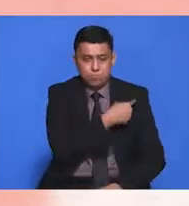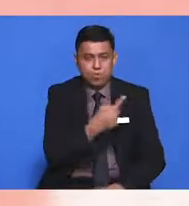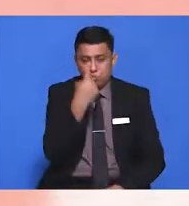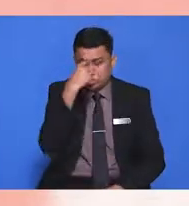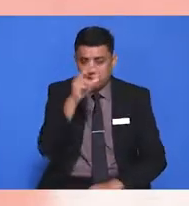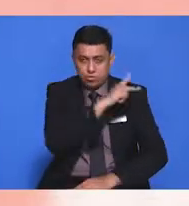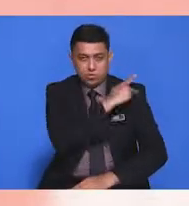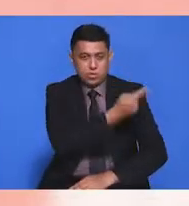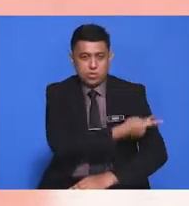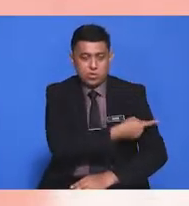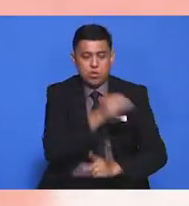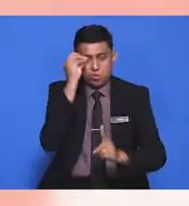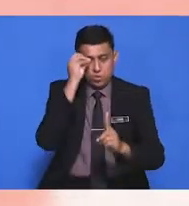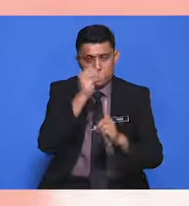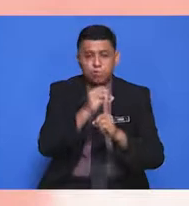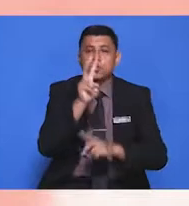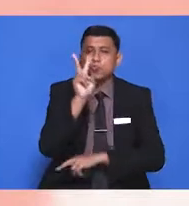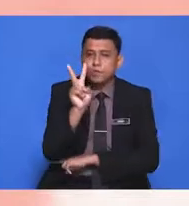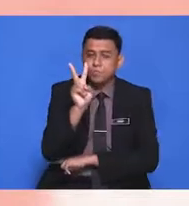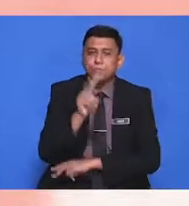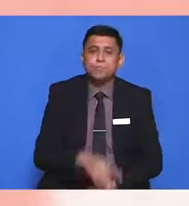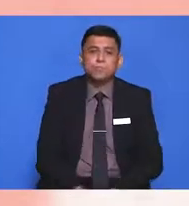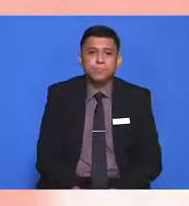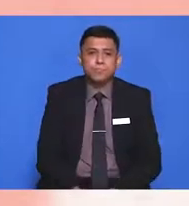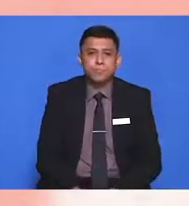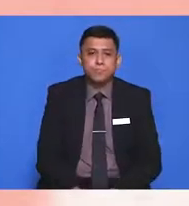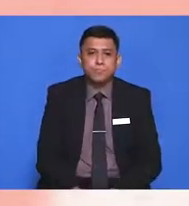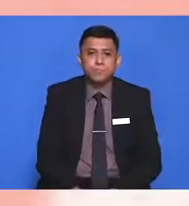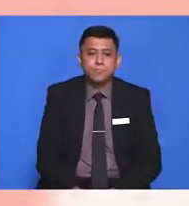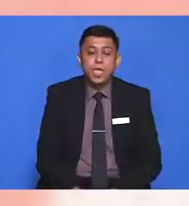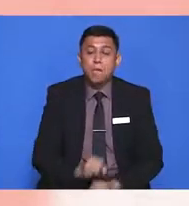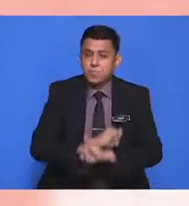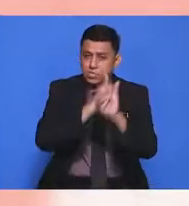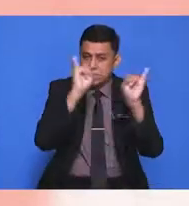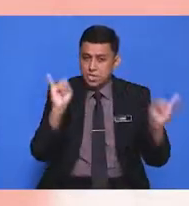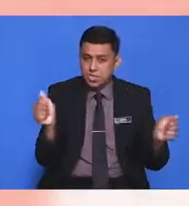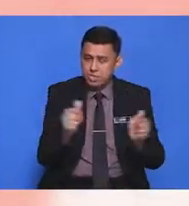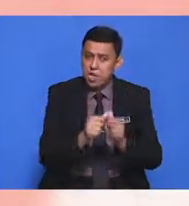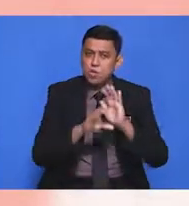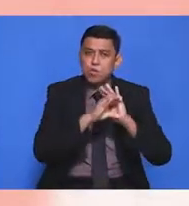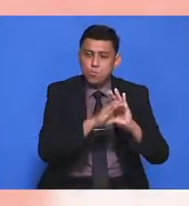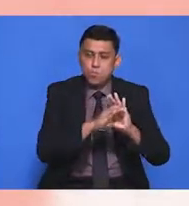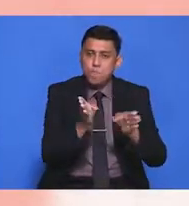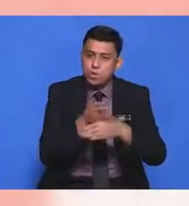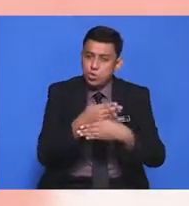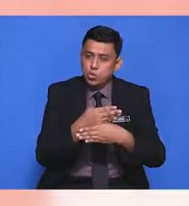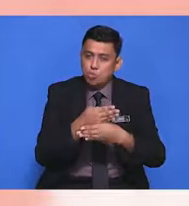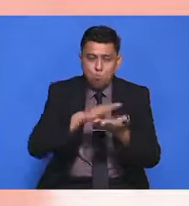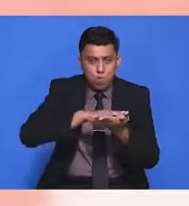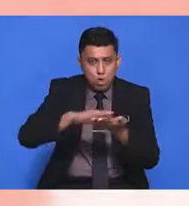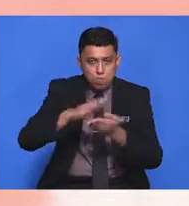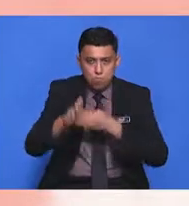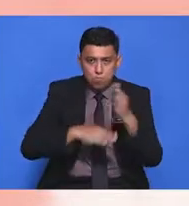menguasai objektif pembelajaran yang kedua, iaitu menjelaskan dengan contoh bentuk muka bumi di Asia